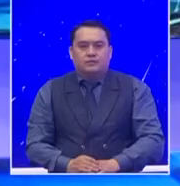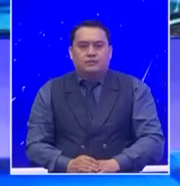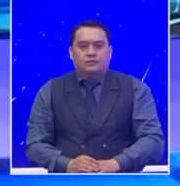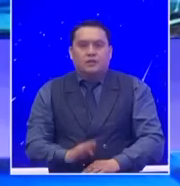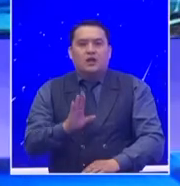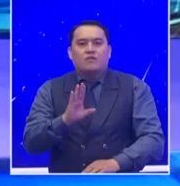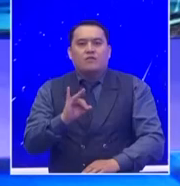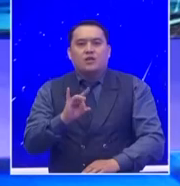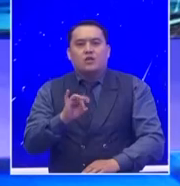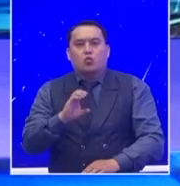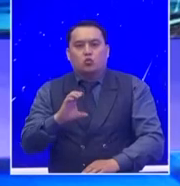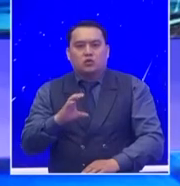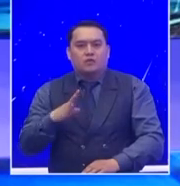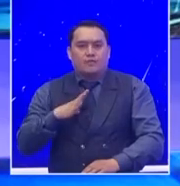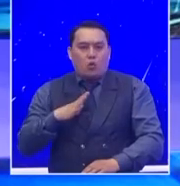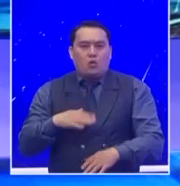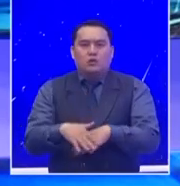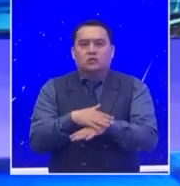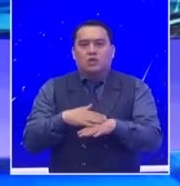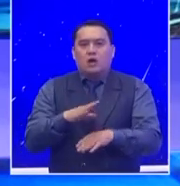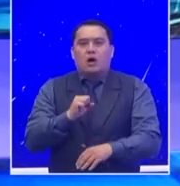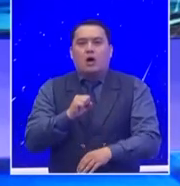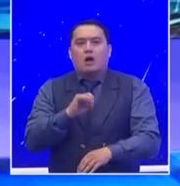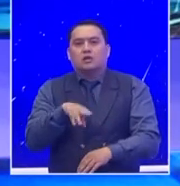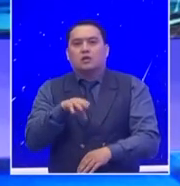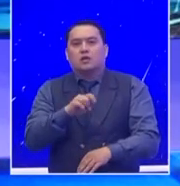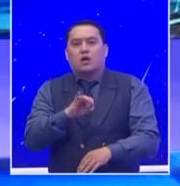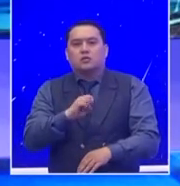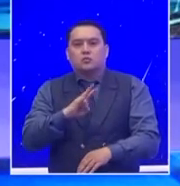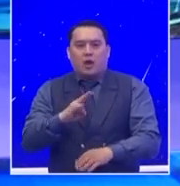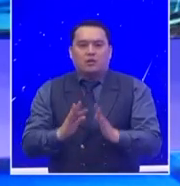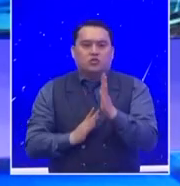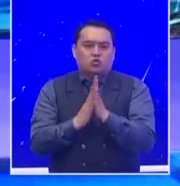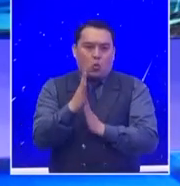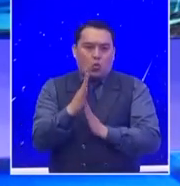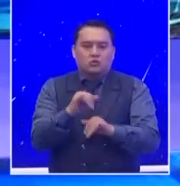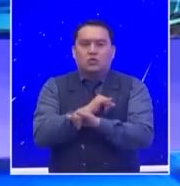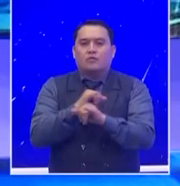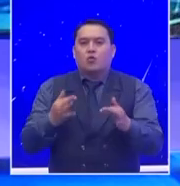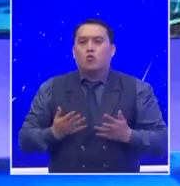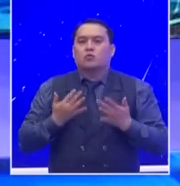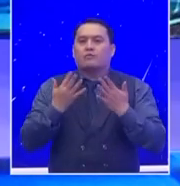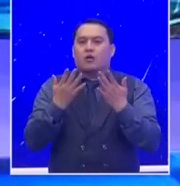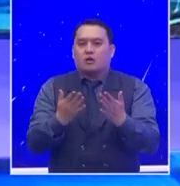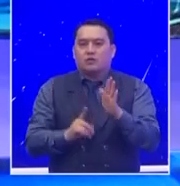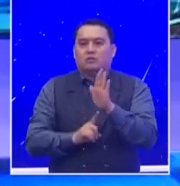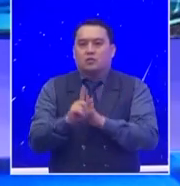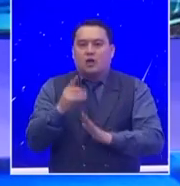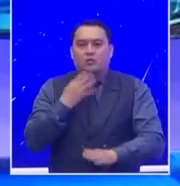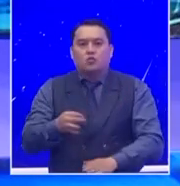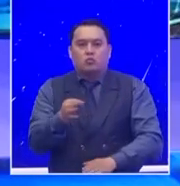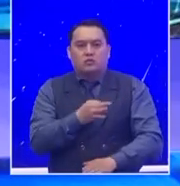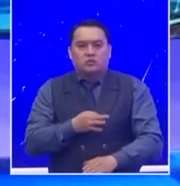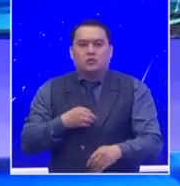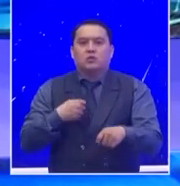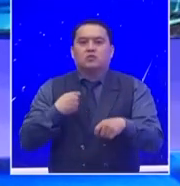Тәж вирусы шыққалы көптеген елдерде адыраспанға деген сұраныс күрт артқан. Елде карантин жарияланғалы бұл өсімдікті жетсу жұрты да